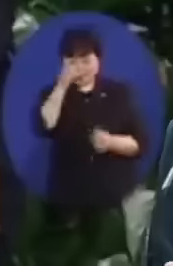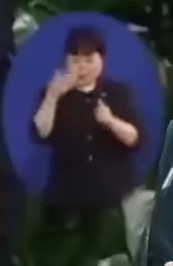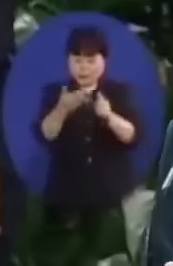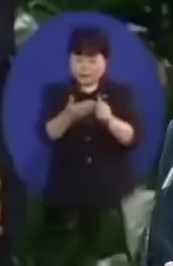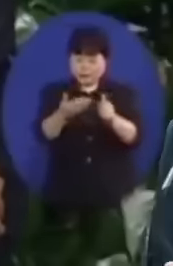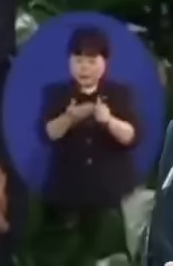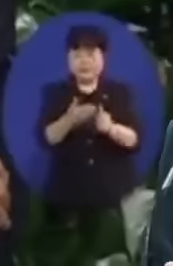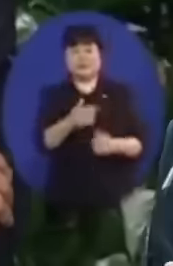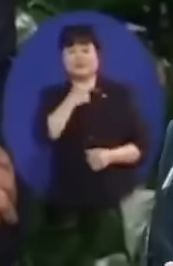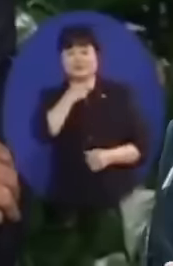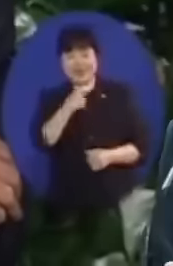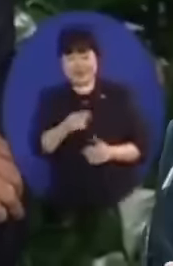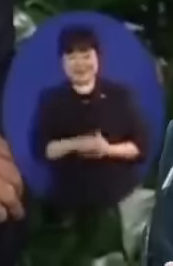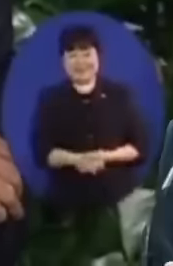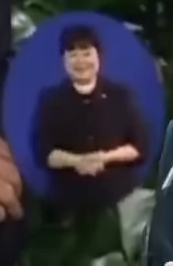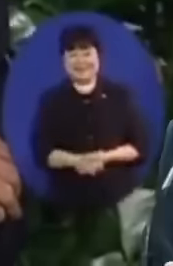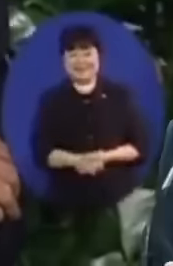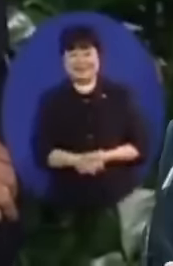주기를 원하고